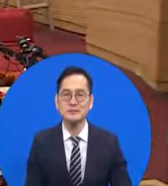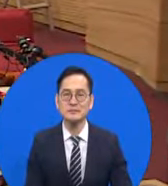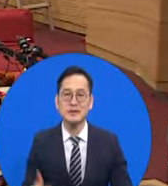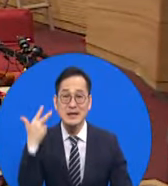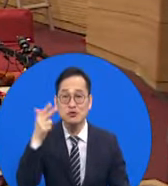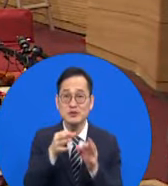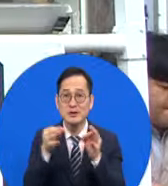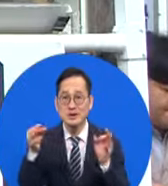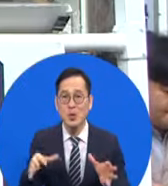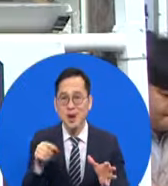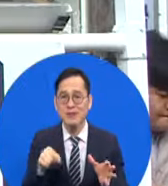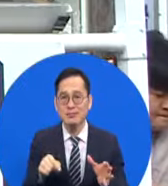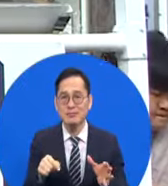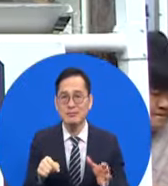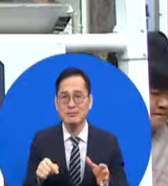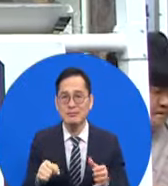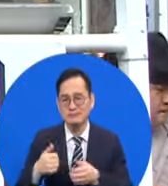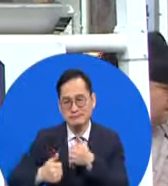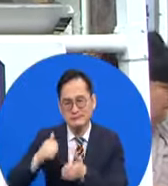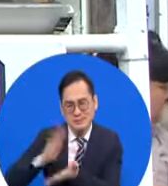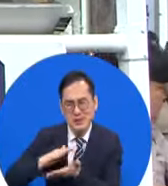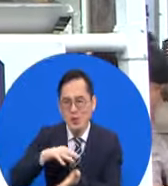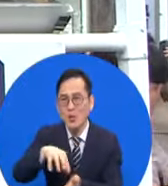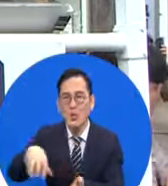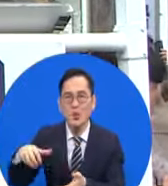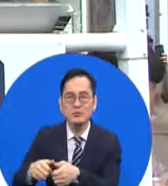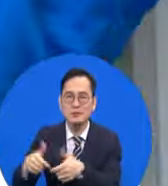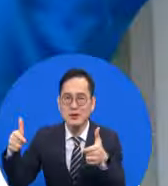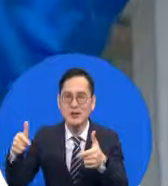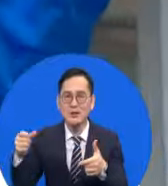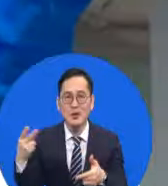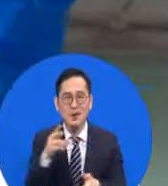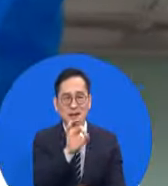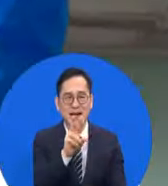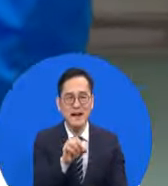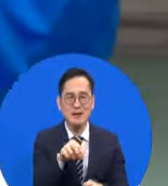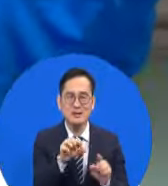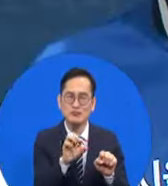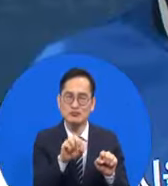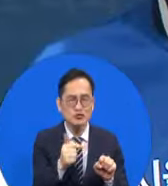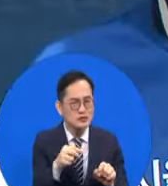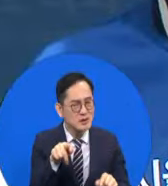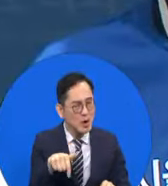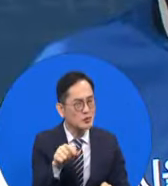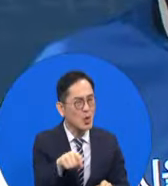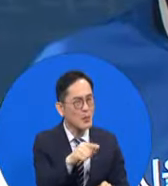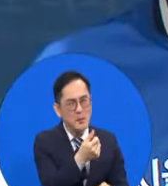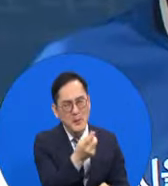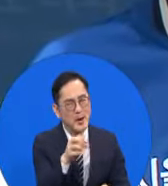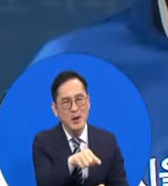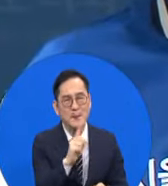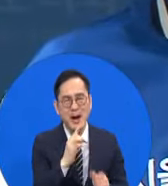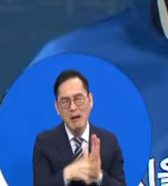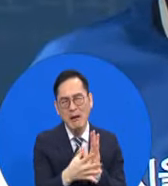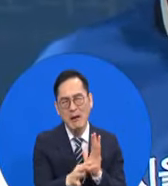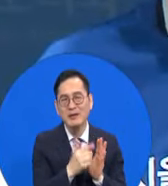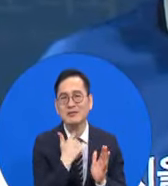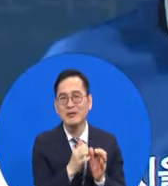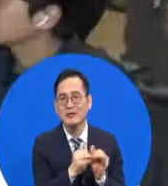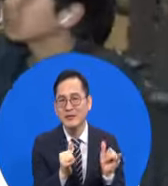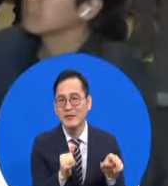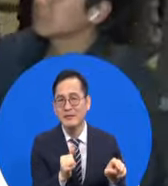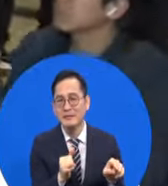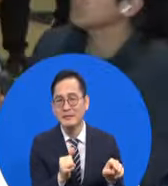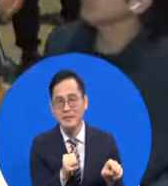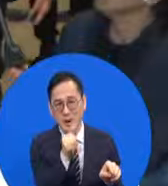동안 격전지들이 늘어났고 또 양문석, 김준혁 등 민주당 후보들의 논란도 있었던 만큼 끝까지 안심할 수 없다는